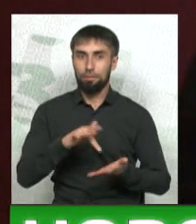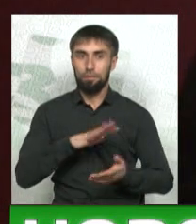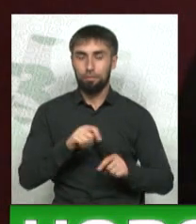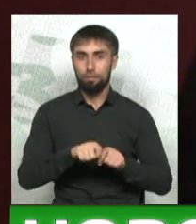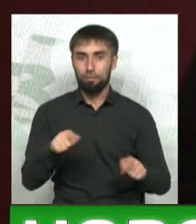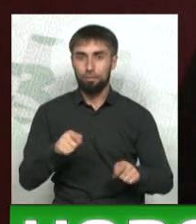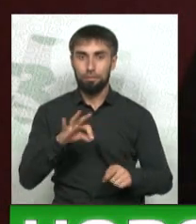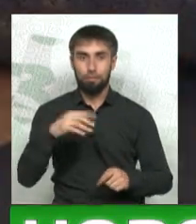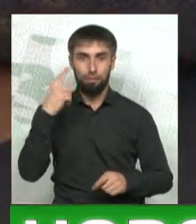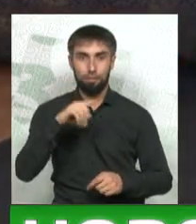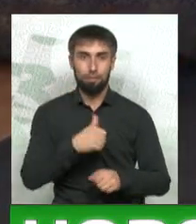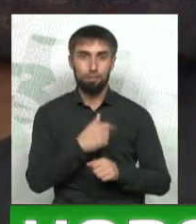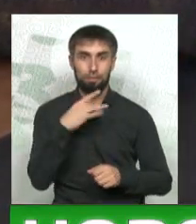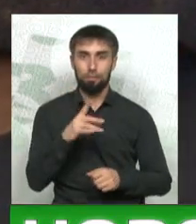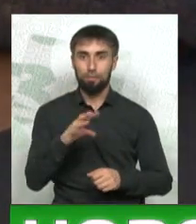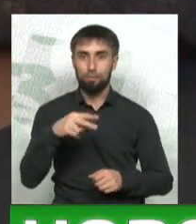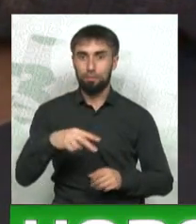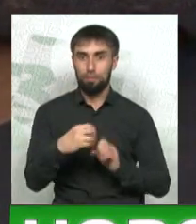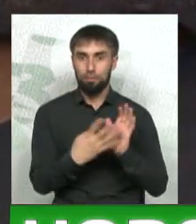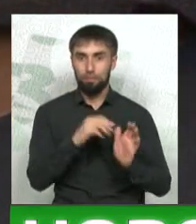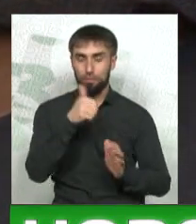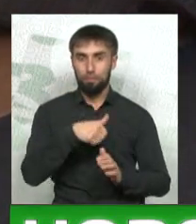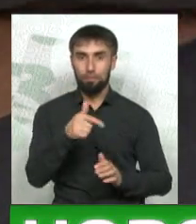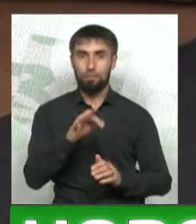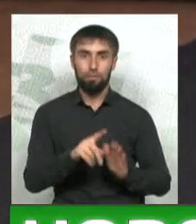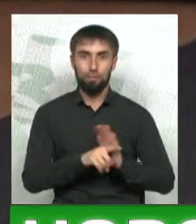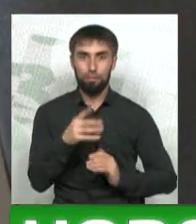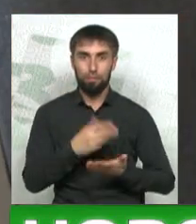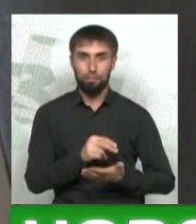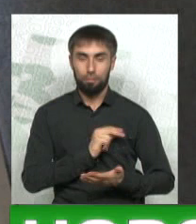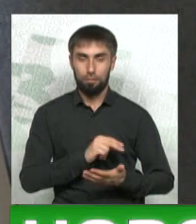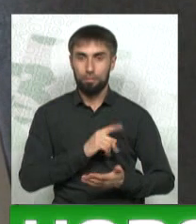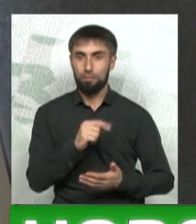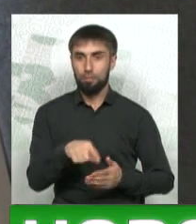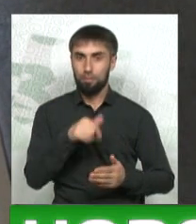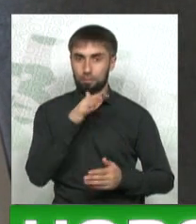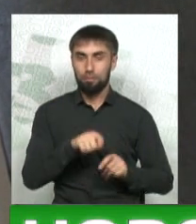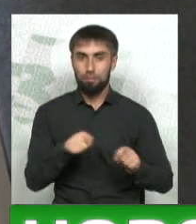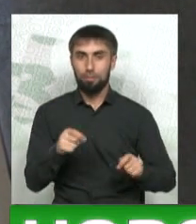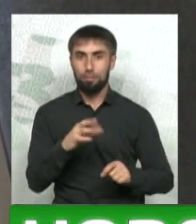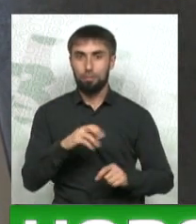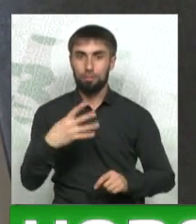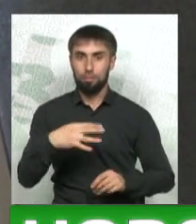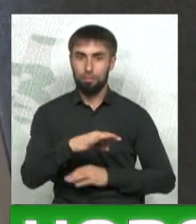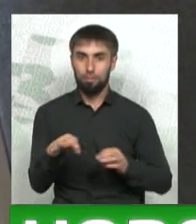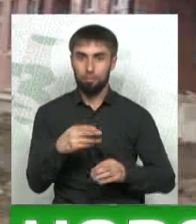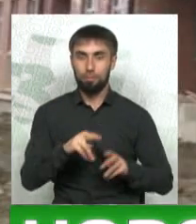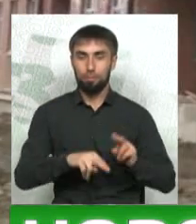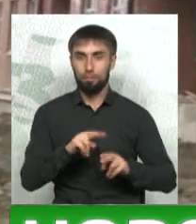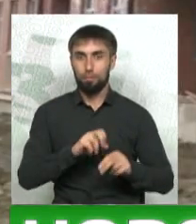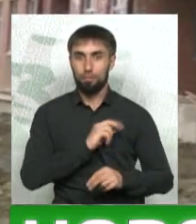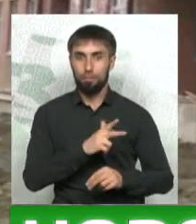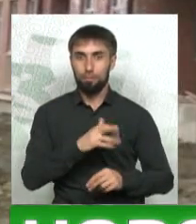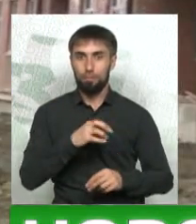инициативе главы республики. В ноябре 2019 года он начал свою работу. За это время создано более 40 проектов для строительства